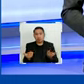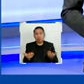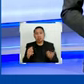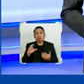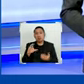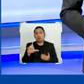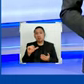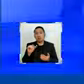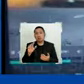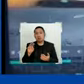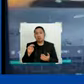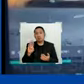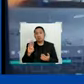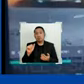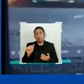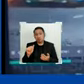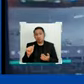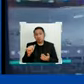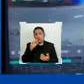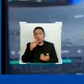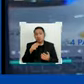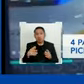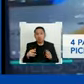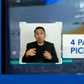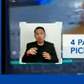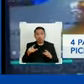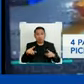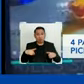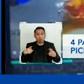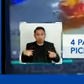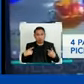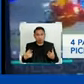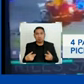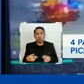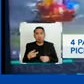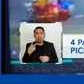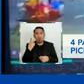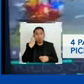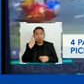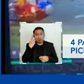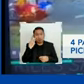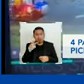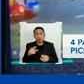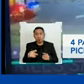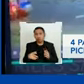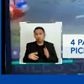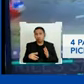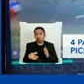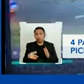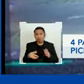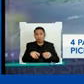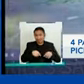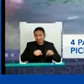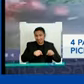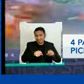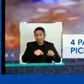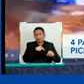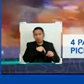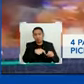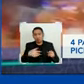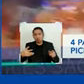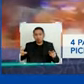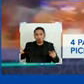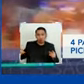Nakita sa kuha ng CCTV na inararo ng isang pickup truck ang dalawang magkasunod na tricycle. Pamilya ang sakay ng isang